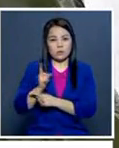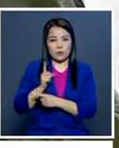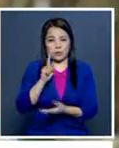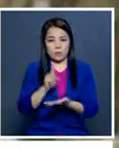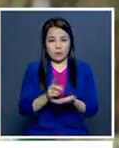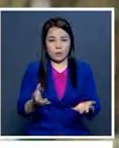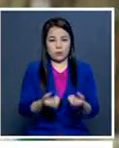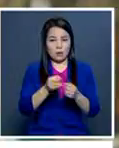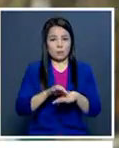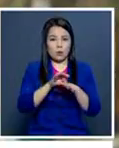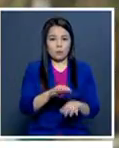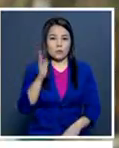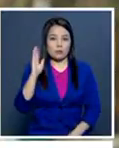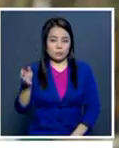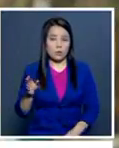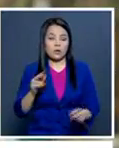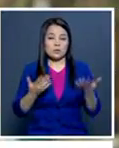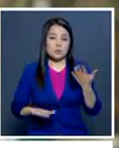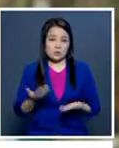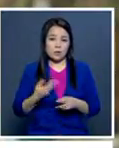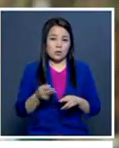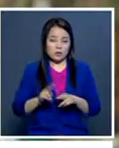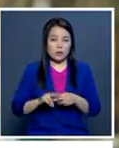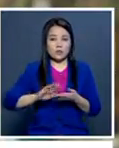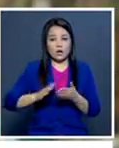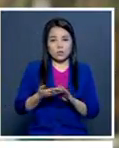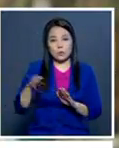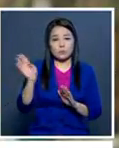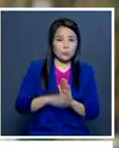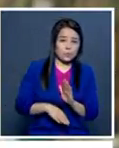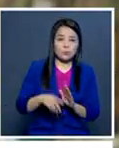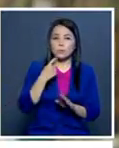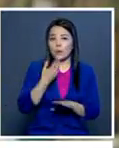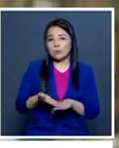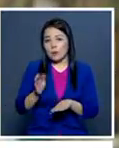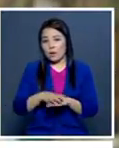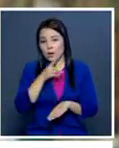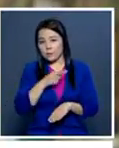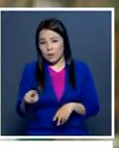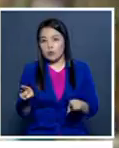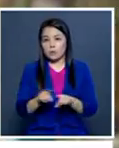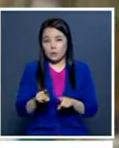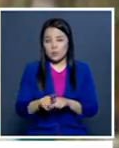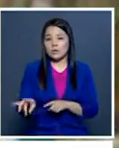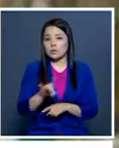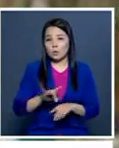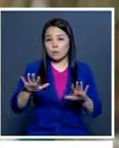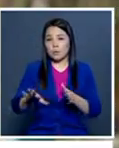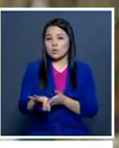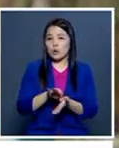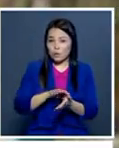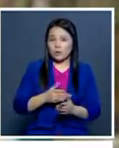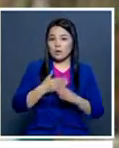Егер жағдай өте қиын болған жағдайда республиканың басқа аймақтарынан да күшпен құралдар республикалық шұғыл әрекет ету жоспарына